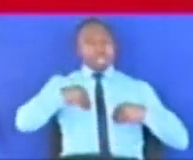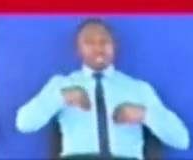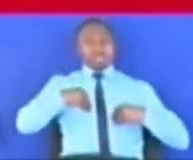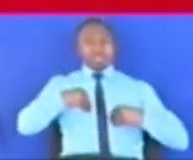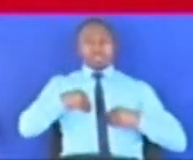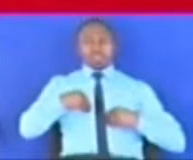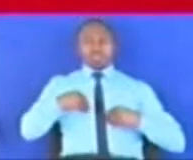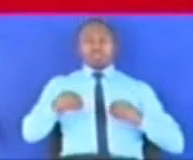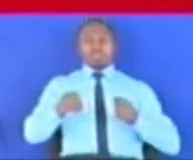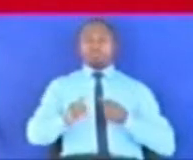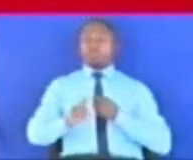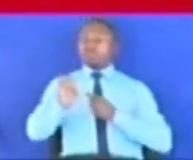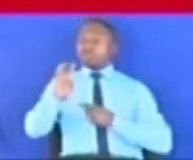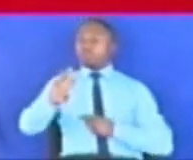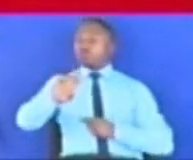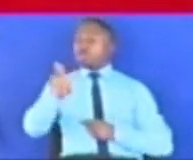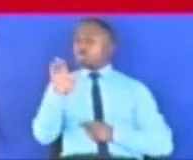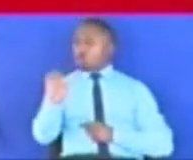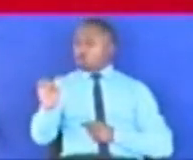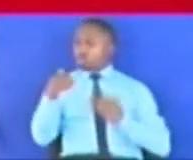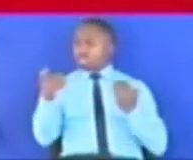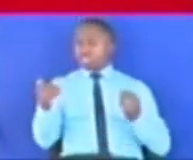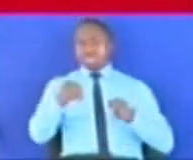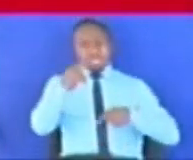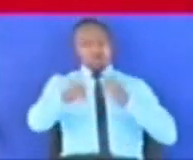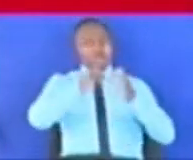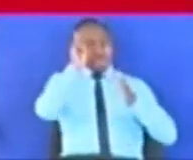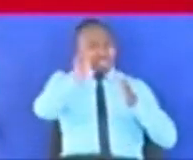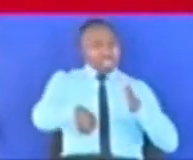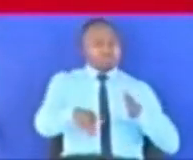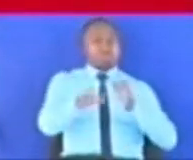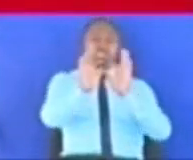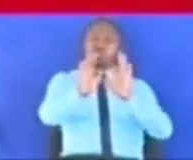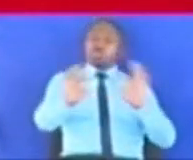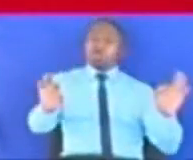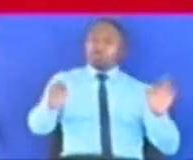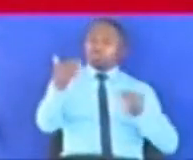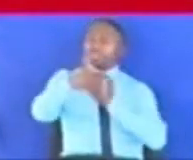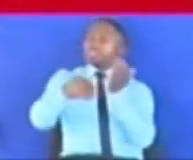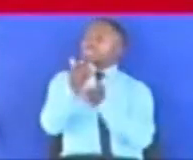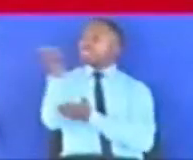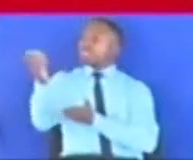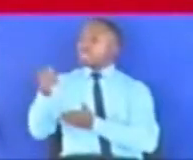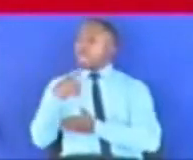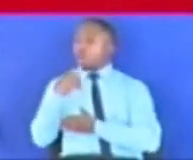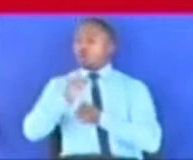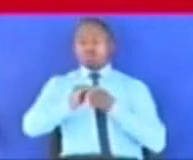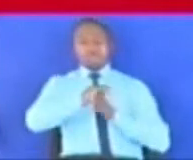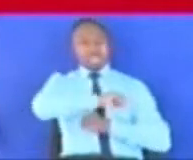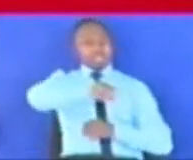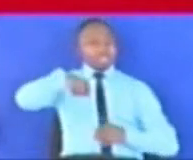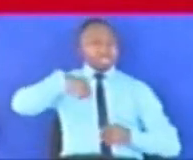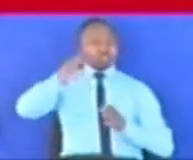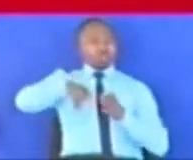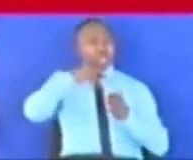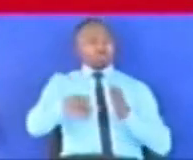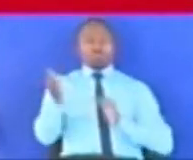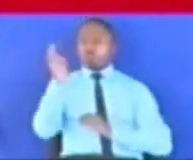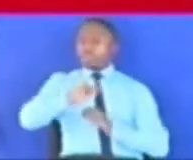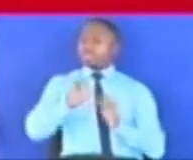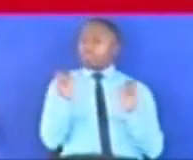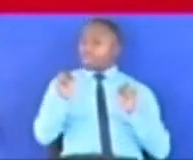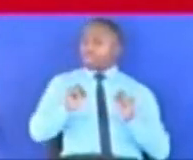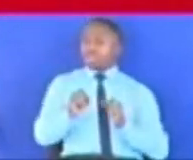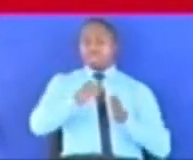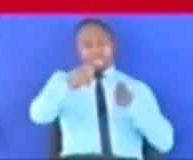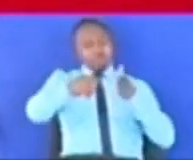Health Organization. Hivyo tumekana kiwanda ambacho ni kizuri, nchi za wenzetu wanachukua dawa, sisi tumeshindwa kutokomeza malaria wakati